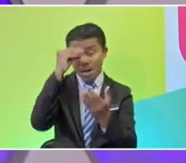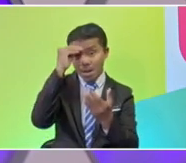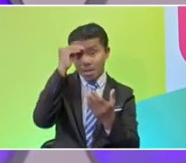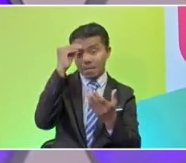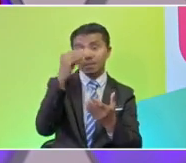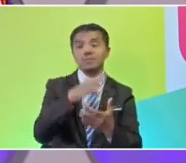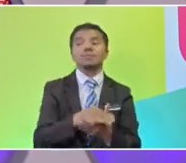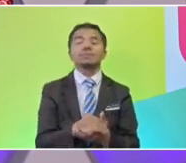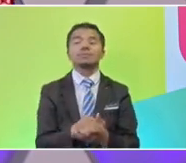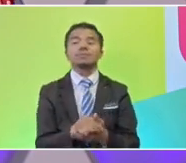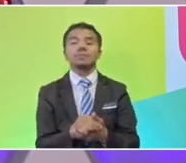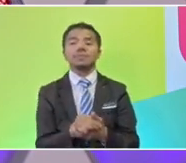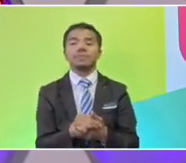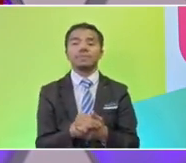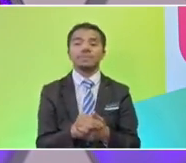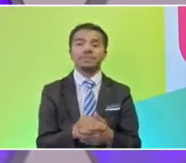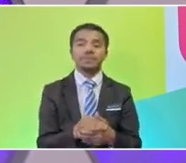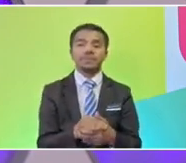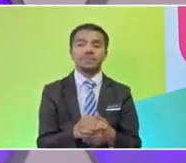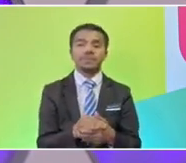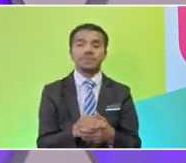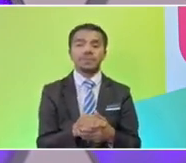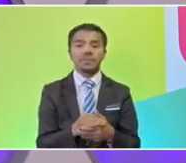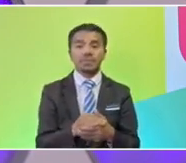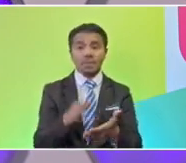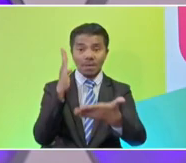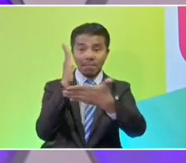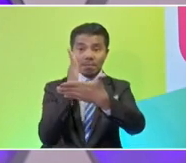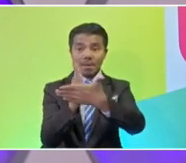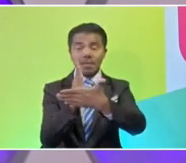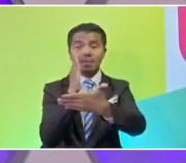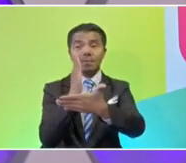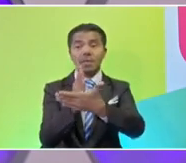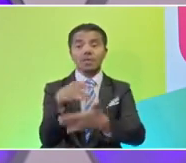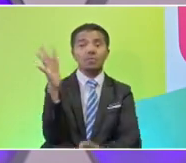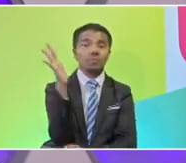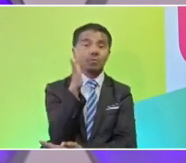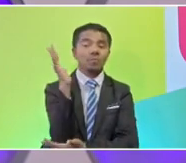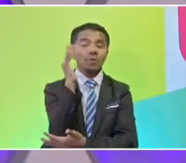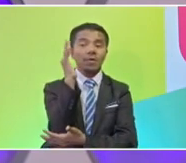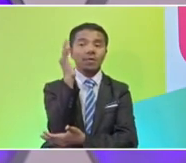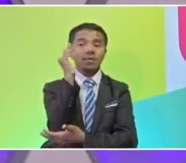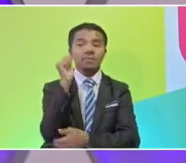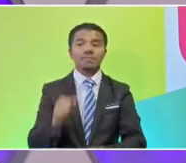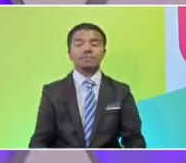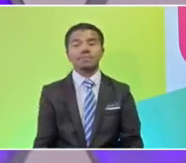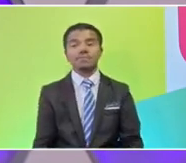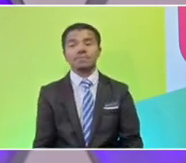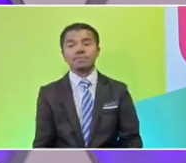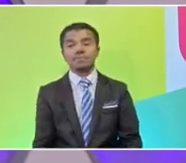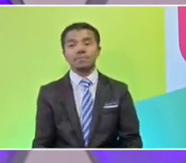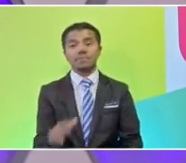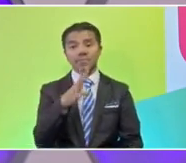untuk hari ini kita akan belajar tentang bahagian-bagian tumbuh-tumbuhan dan kita juga akan belajar tentang